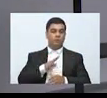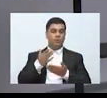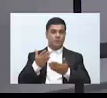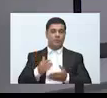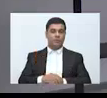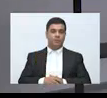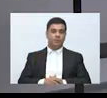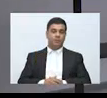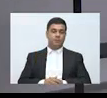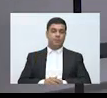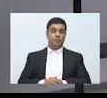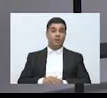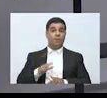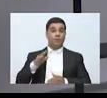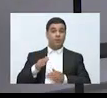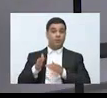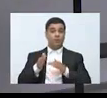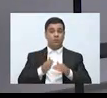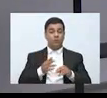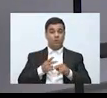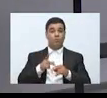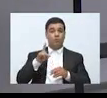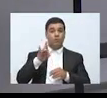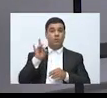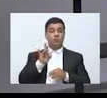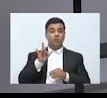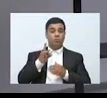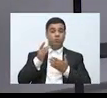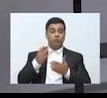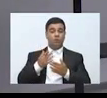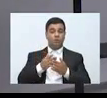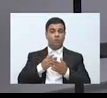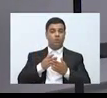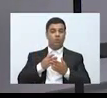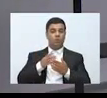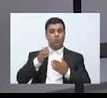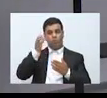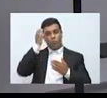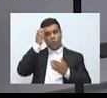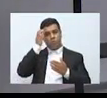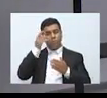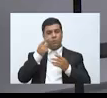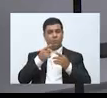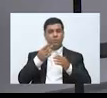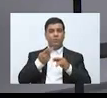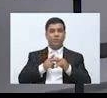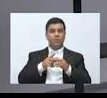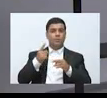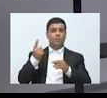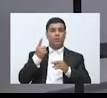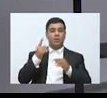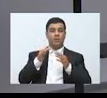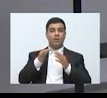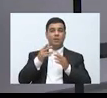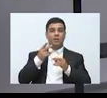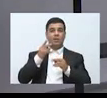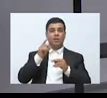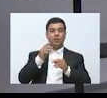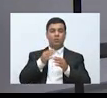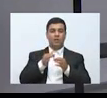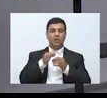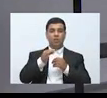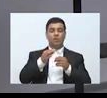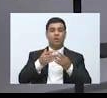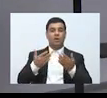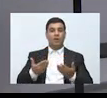ishladi. So'ngra respublikamizning o'qimishli ommaviy vositalaridan biri Qishloq hayoti